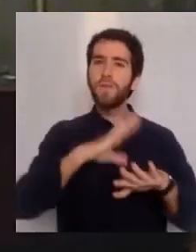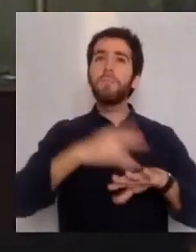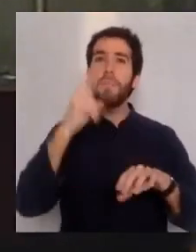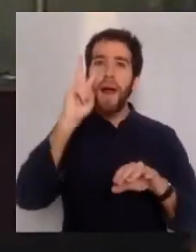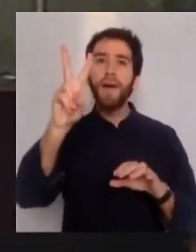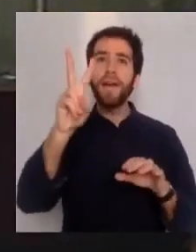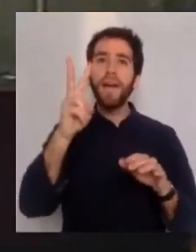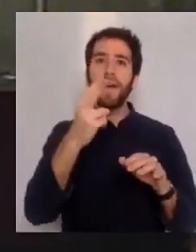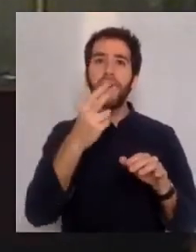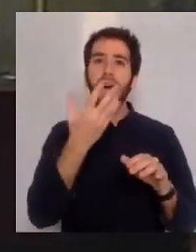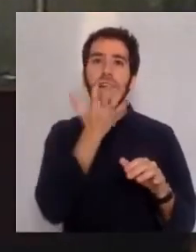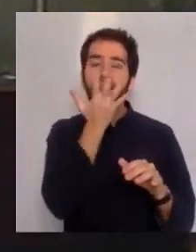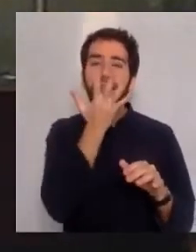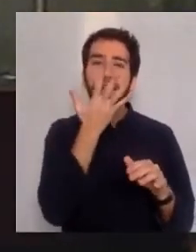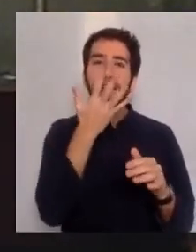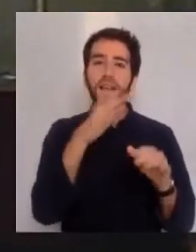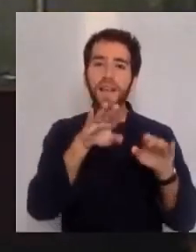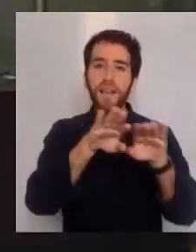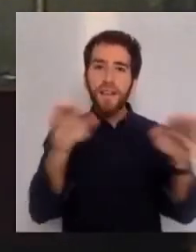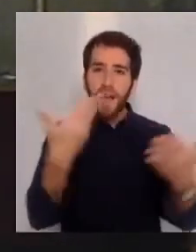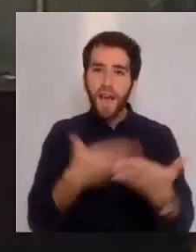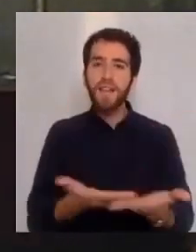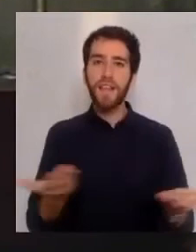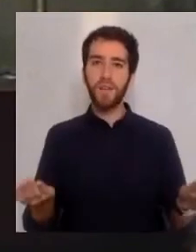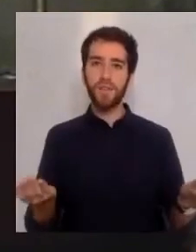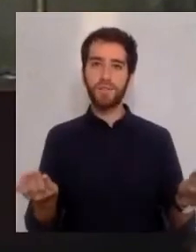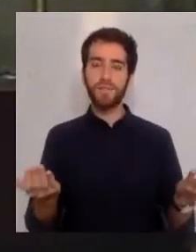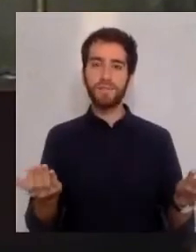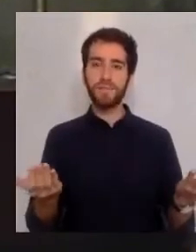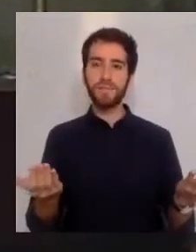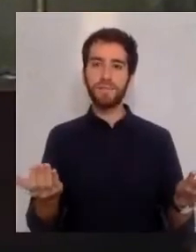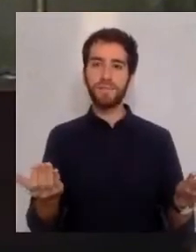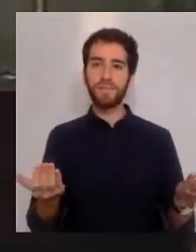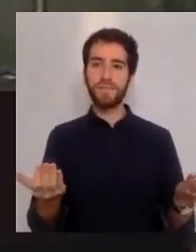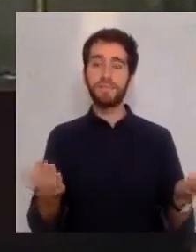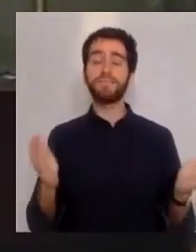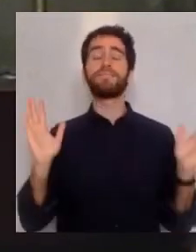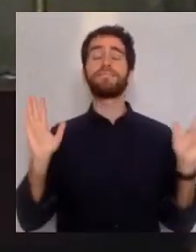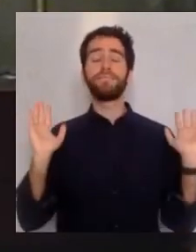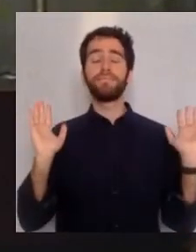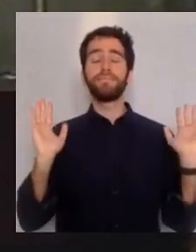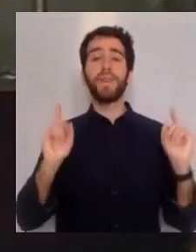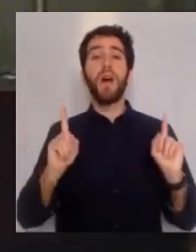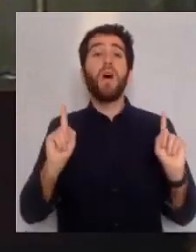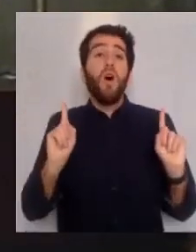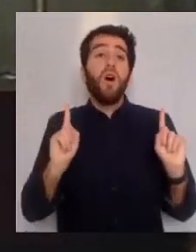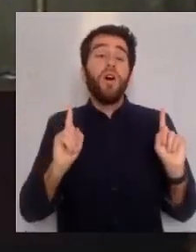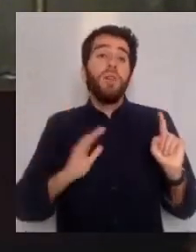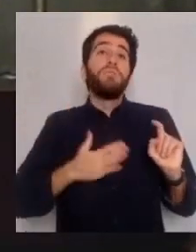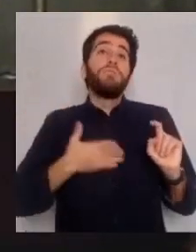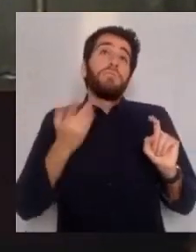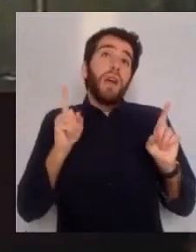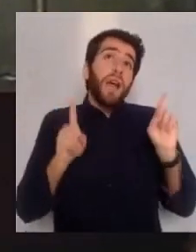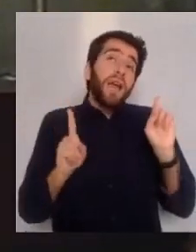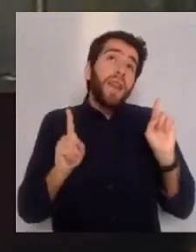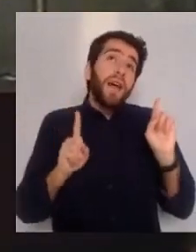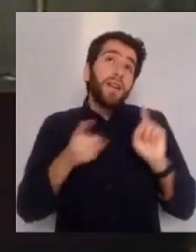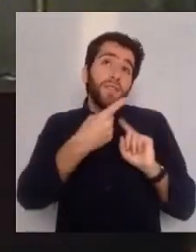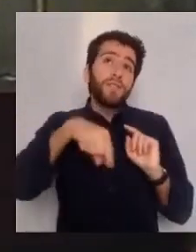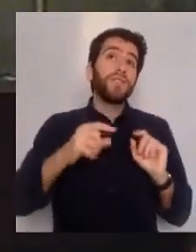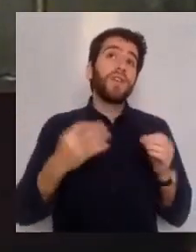Pot ser, hauríem de fer una senzilla pregària avui: Senyor, que et